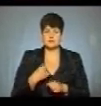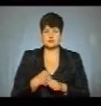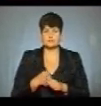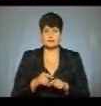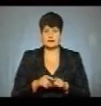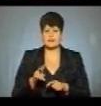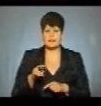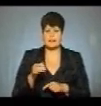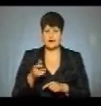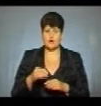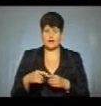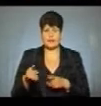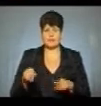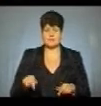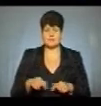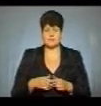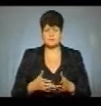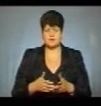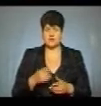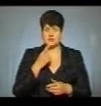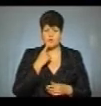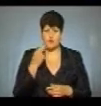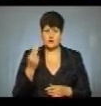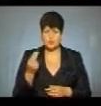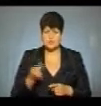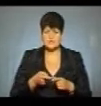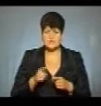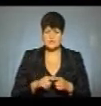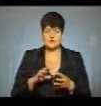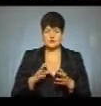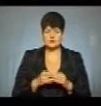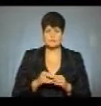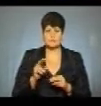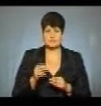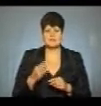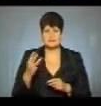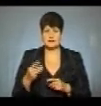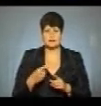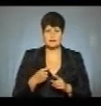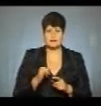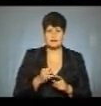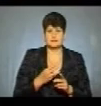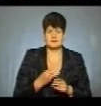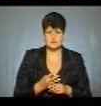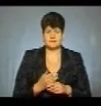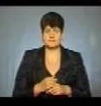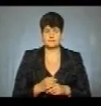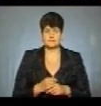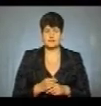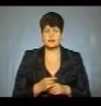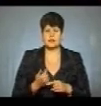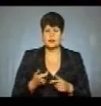гарні лего-килимки. Кажуть, дітки, червоний колір – це сума чисел 3 і 3. І вони раз – і приклали. Дуже добре